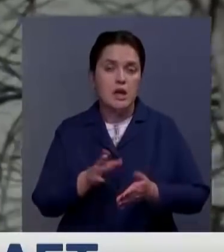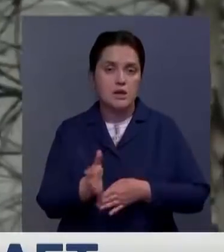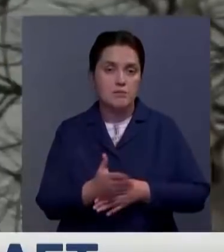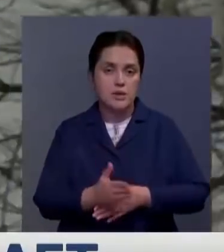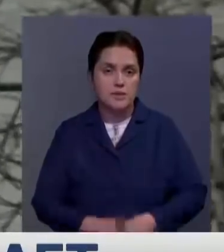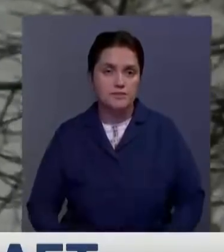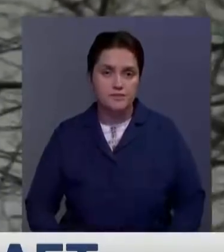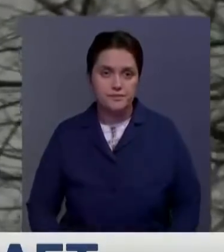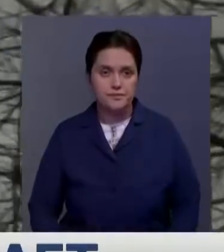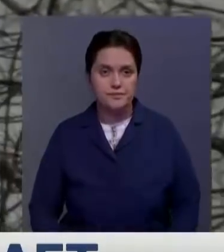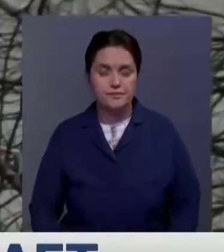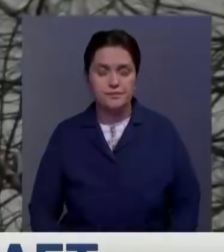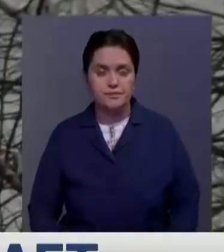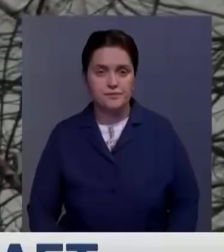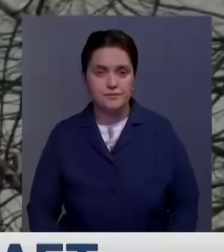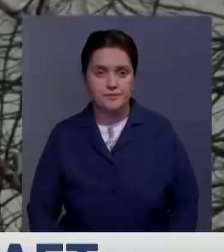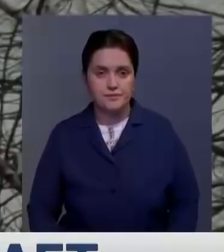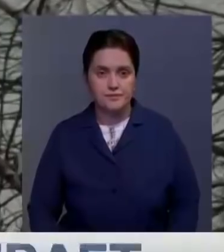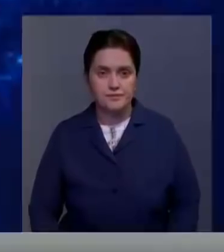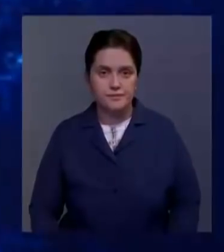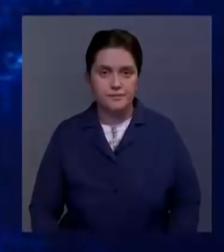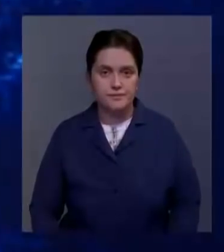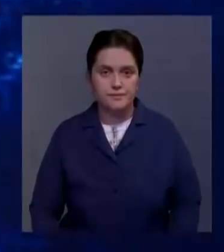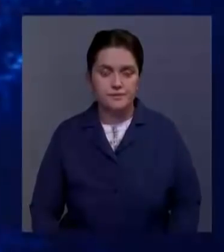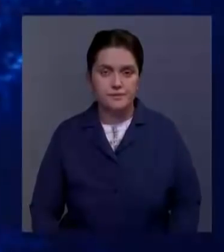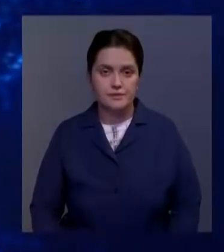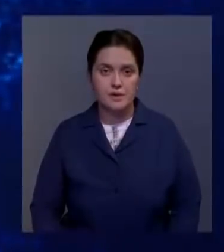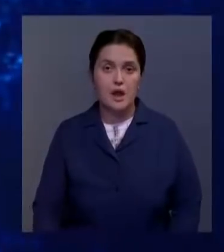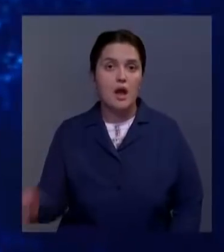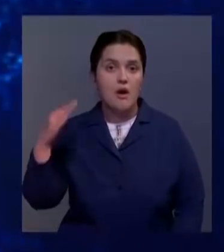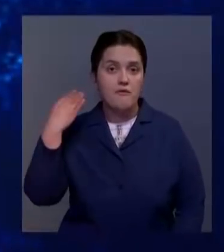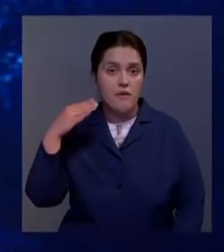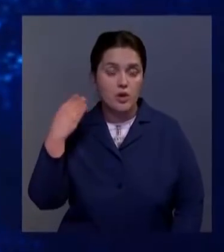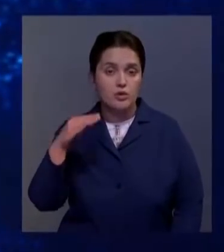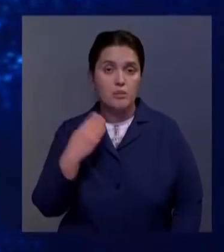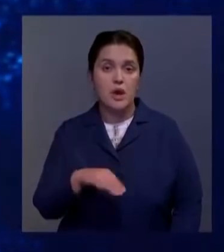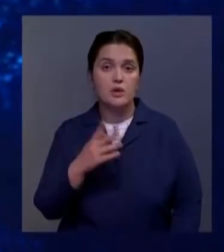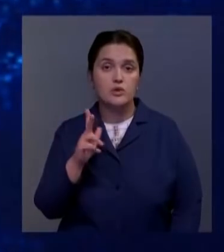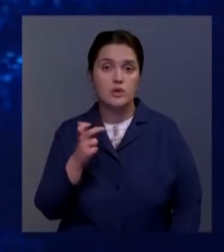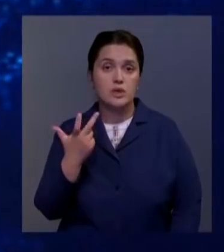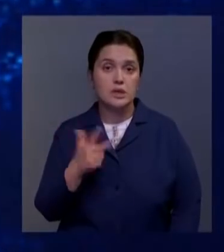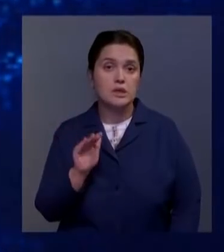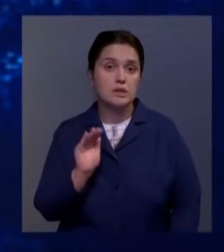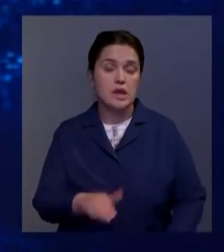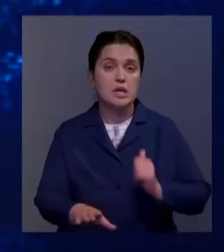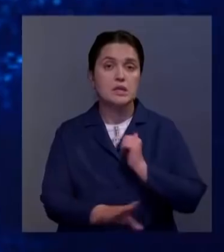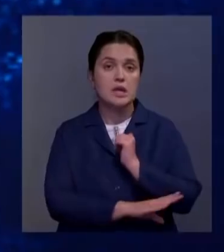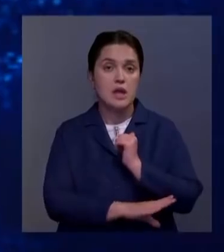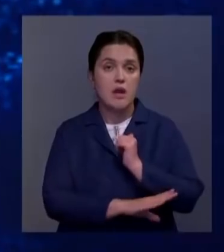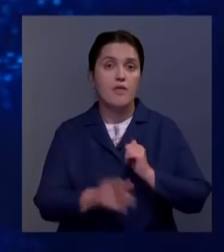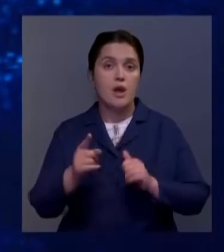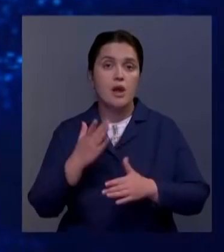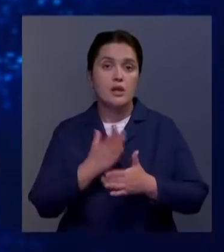Хабар 24, Северо-Казахстанская область. В Актобе насчитали больше 330 тысяч деревьев. Специалисты